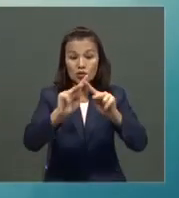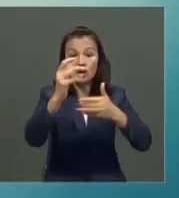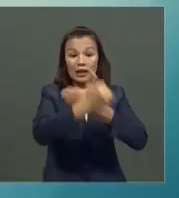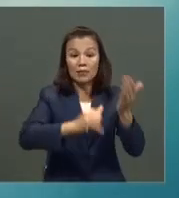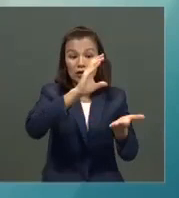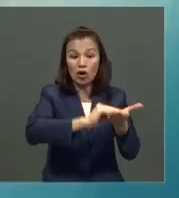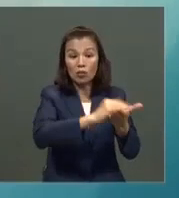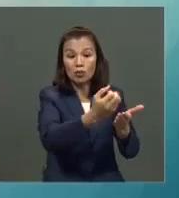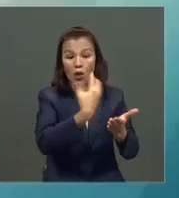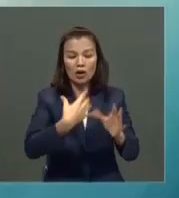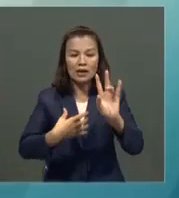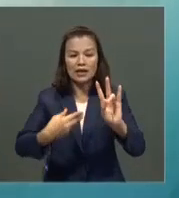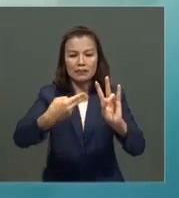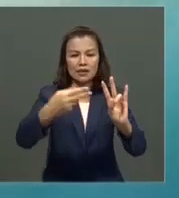คือ